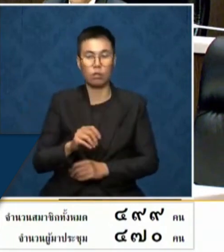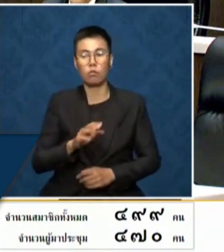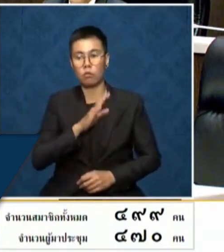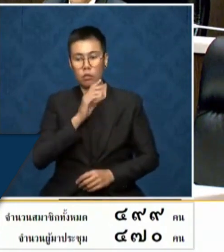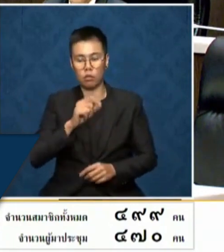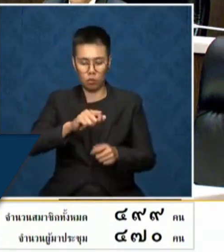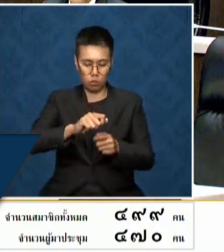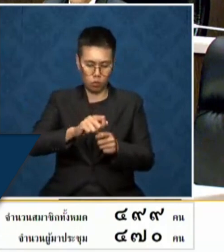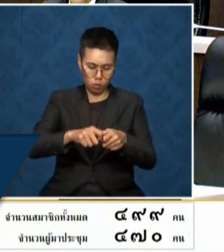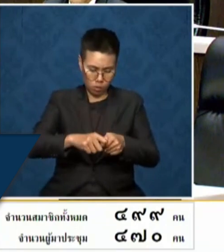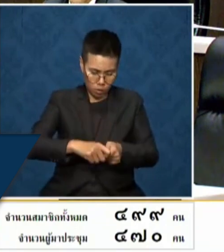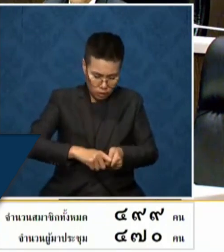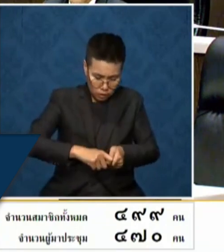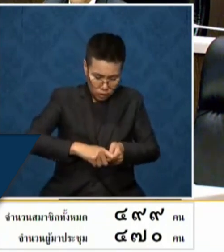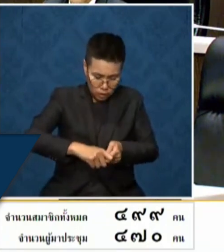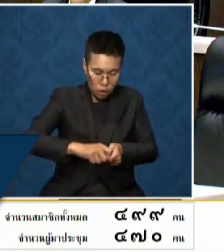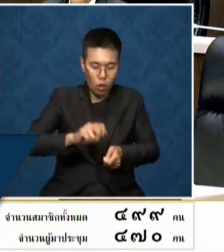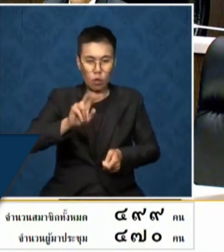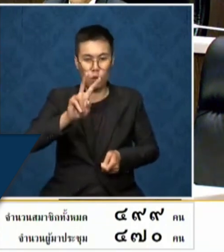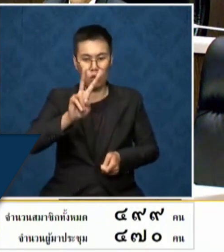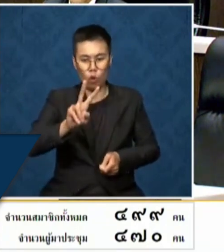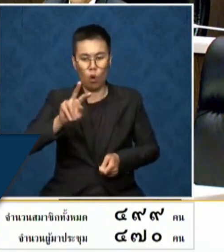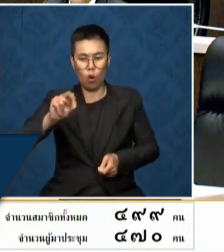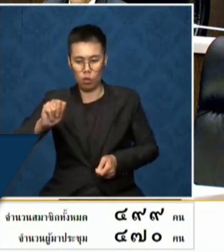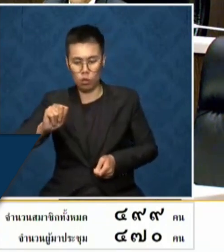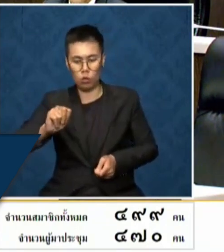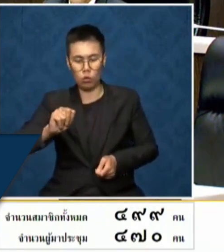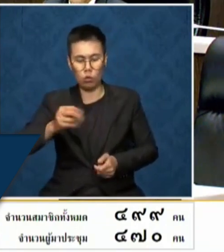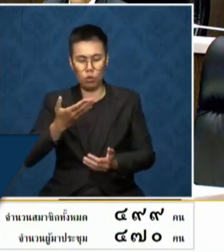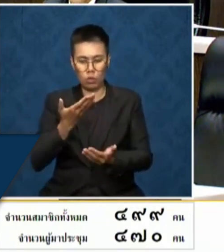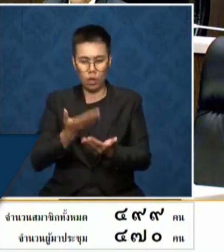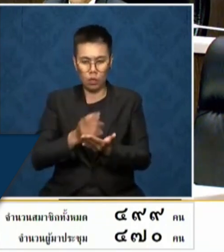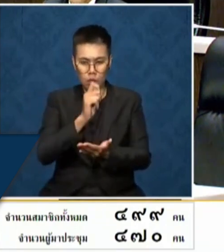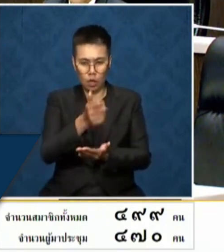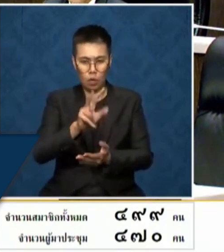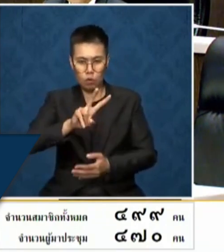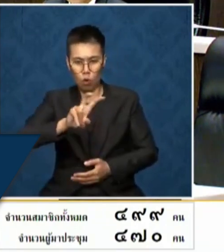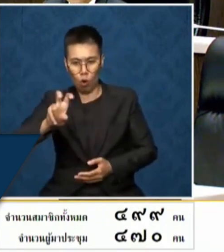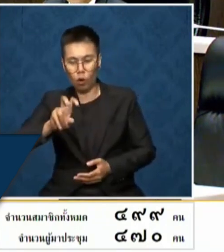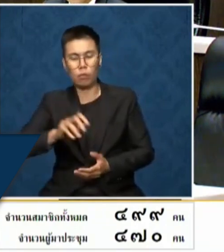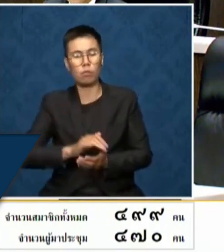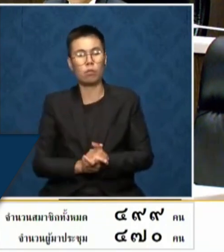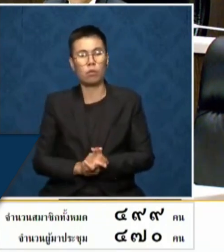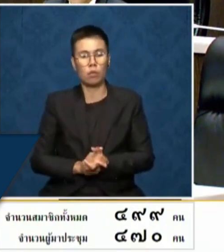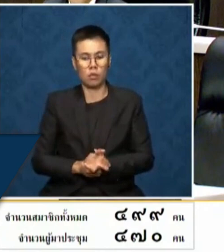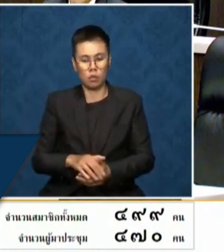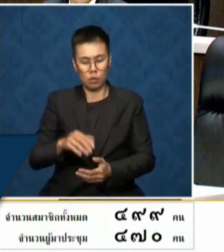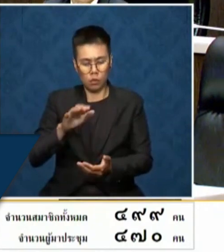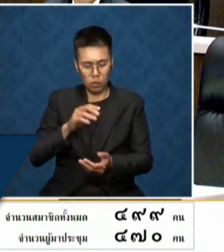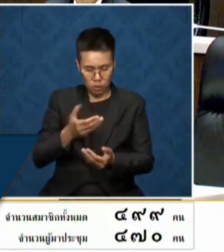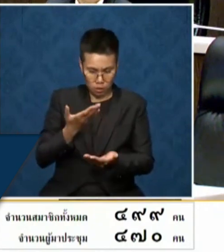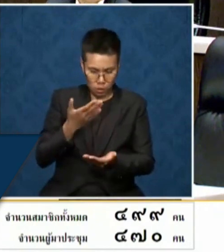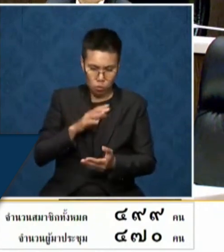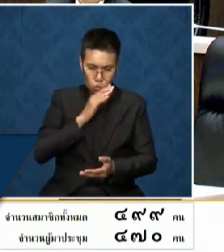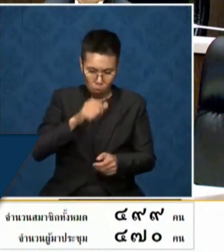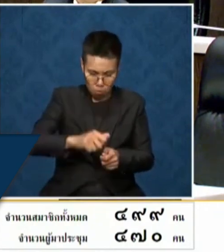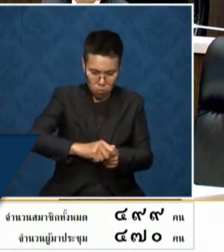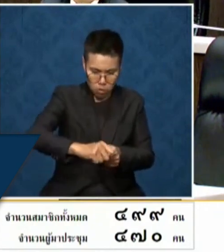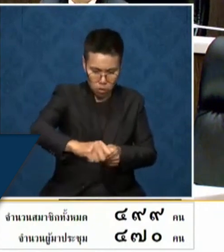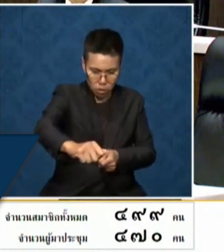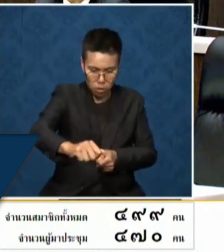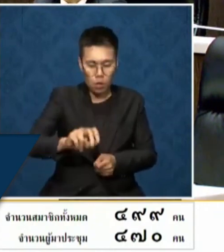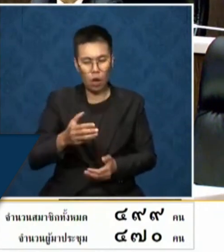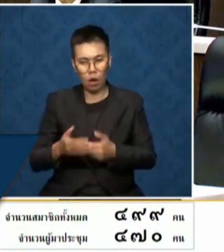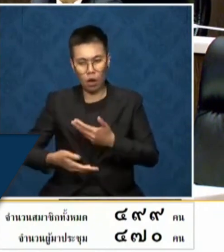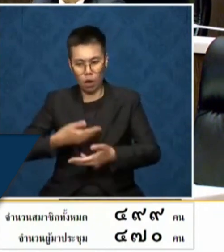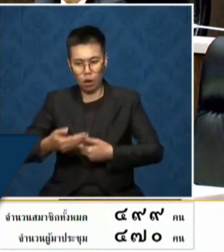ฉบับละ 100บาทขนาด 8นิ้วขึ้นไปฉบับละ 1,000บาทครับซึ่งทำไมผมมาพูดอย่างงนี้